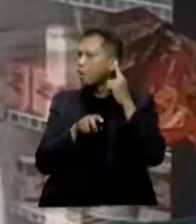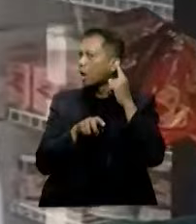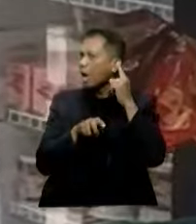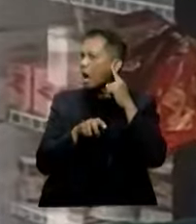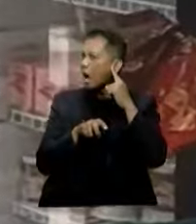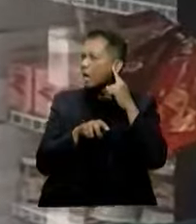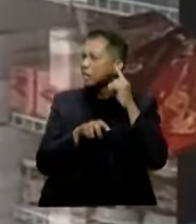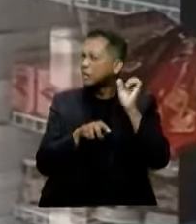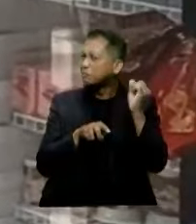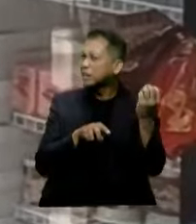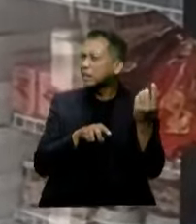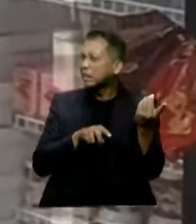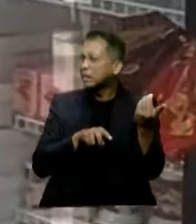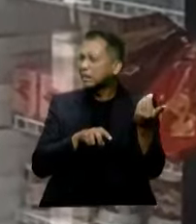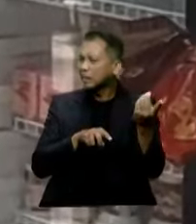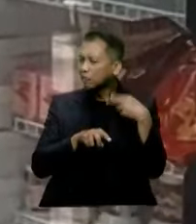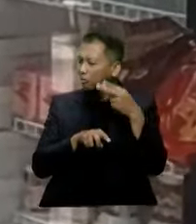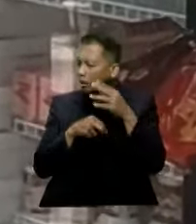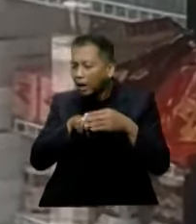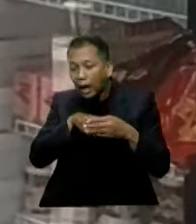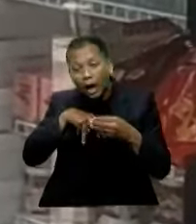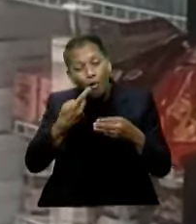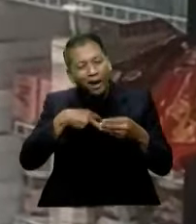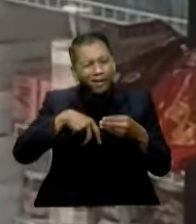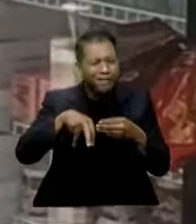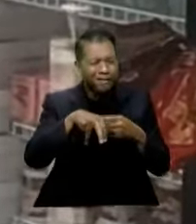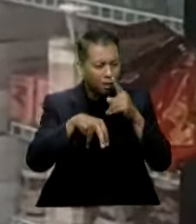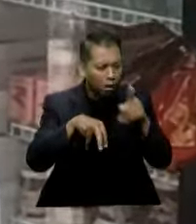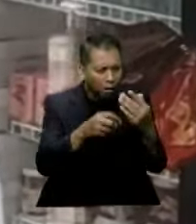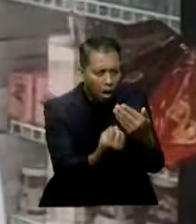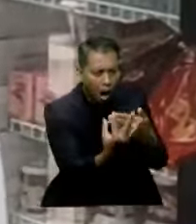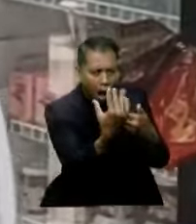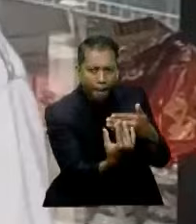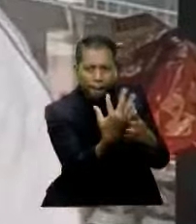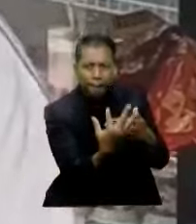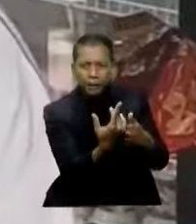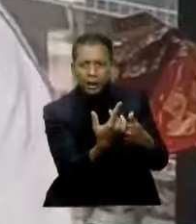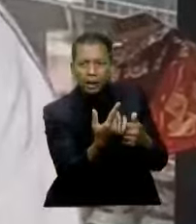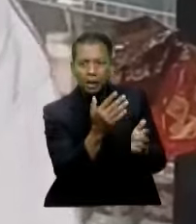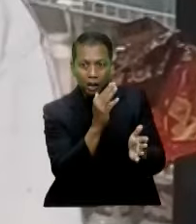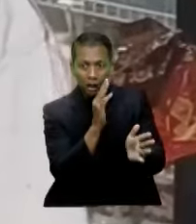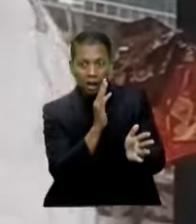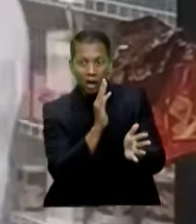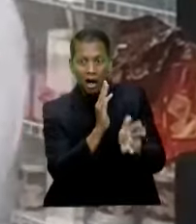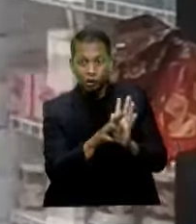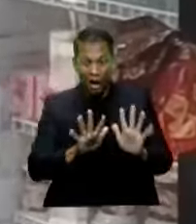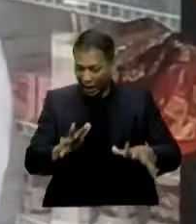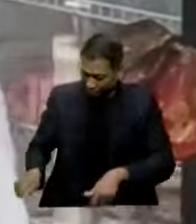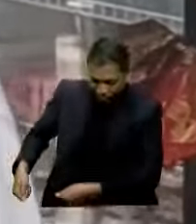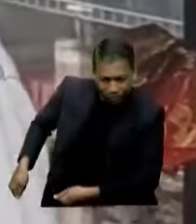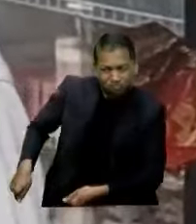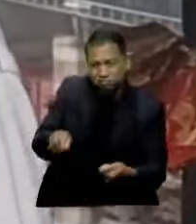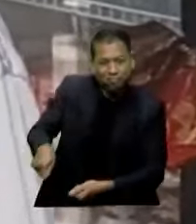door. Pas lihat lah api, tapi saya diam aja, api apa beneran sih enggak gitu. Keluar saya bawa gas segayung, saya guyur, malah tambah gede, saya